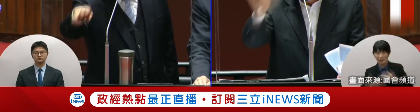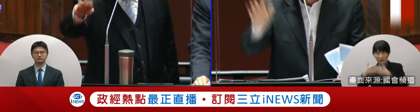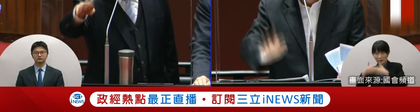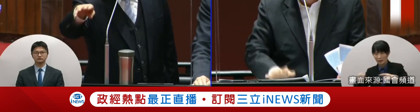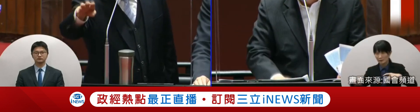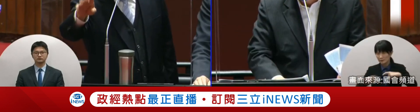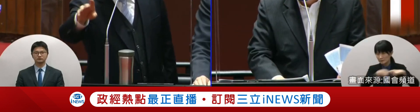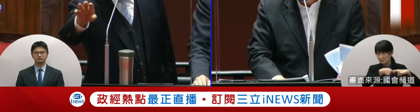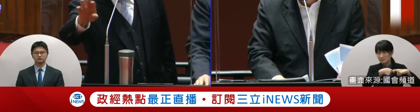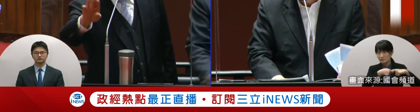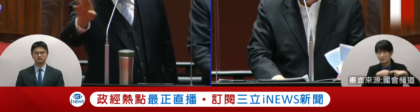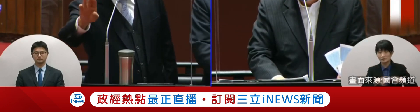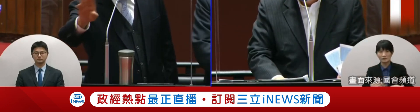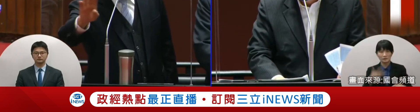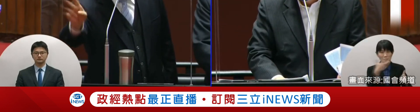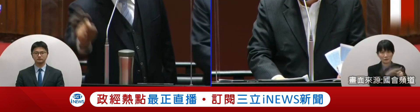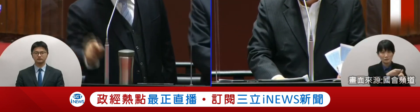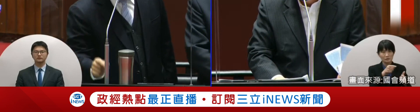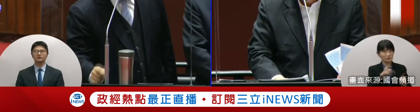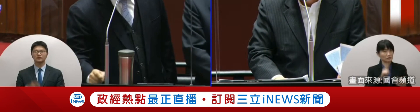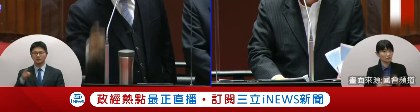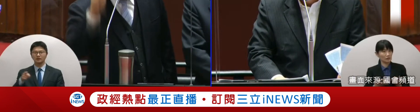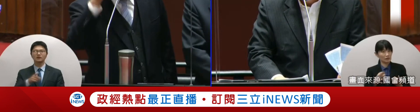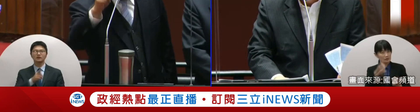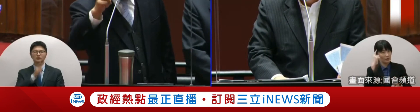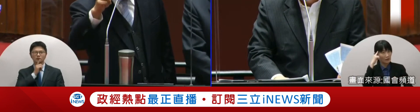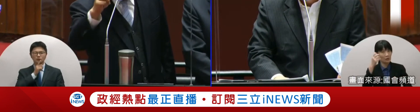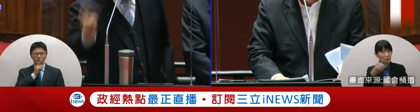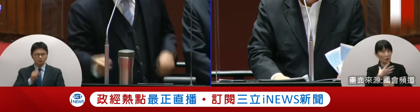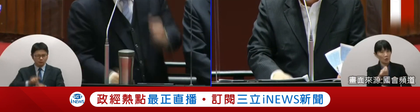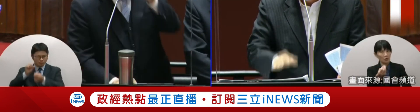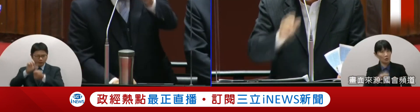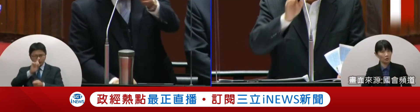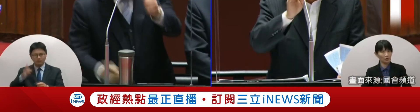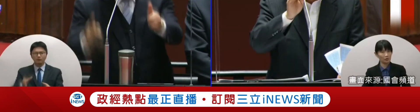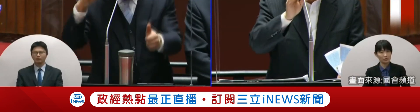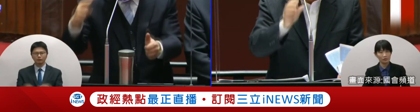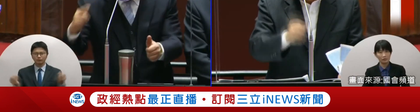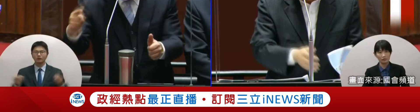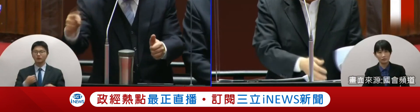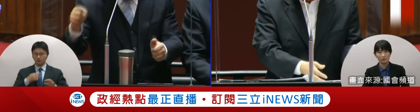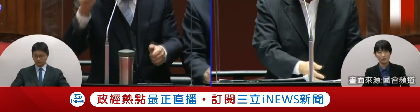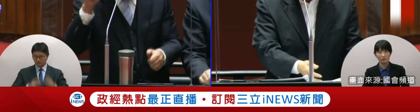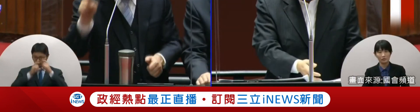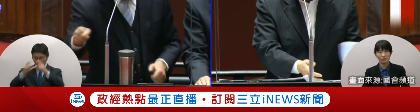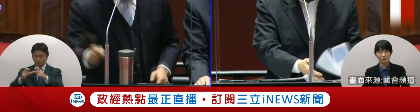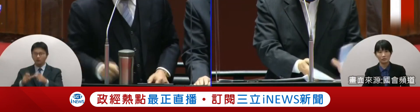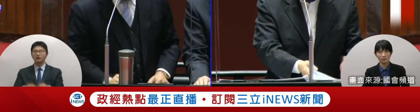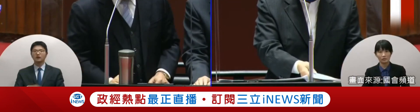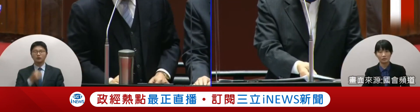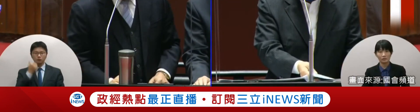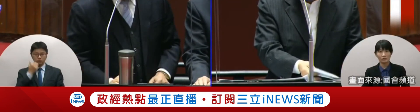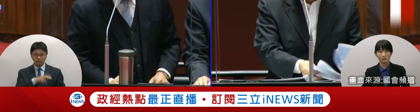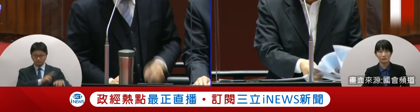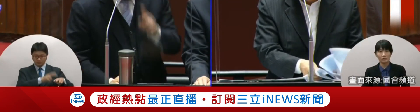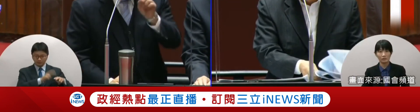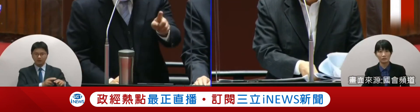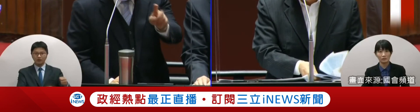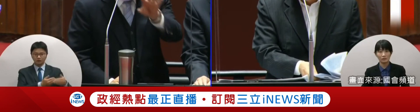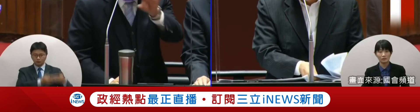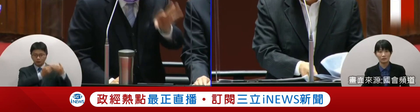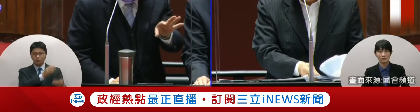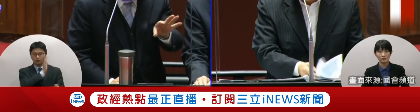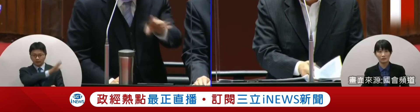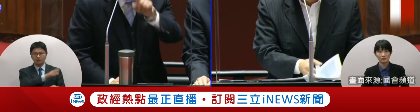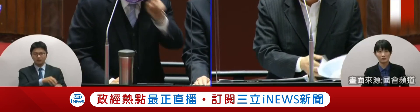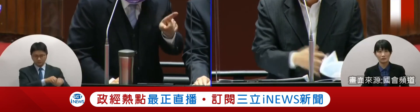都没有表示任何的意见。 你不要一直堆叠上去。我现在回答你，一个设立机构就违法，行